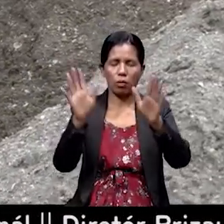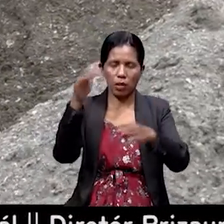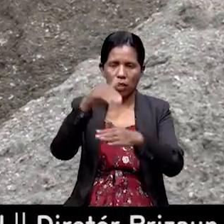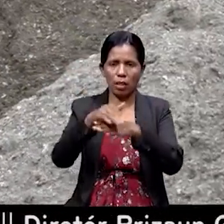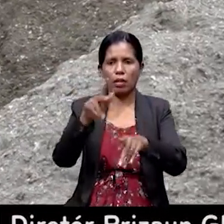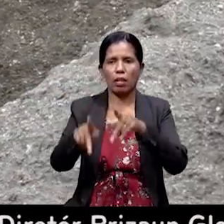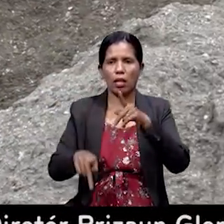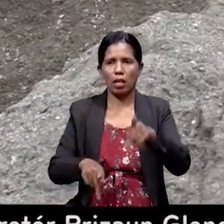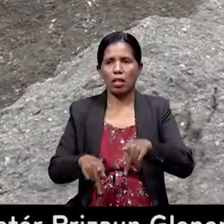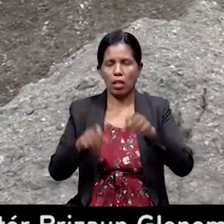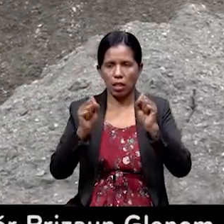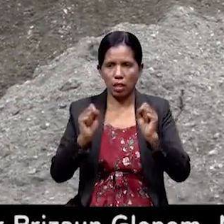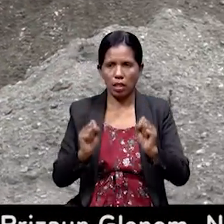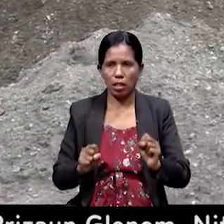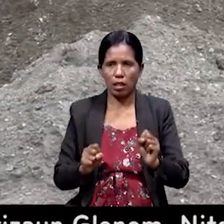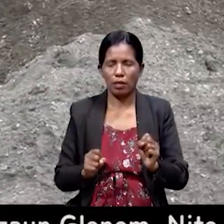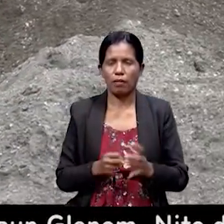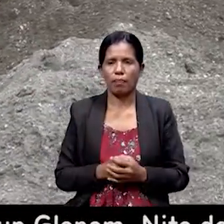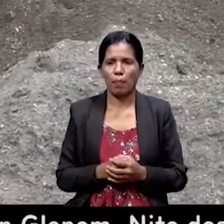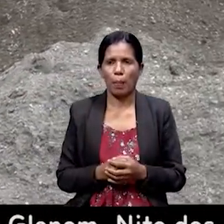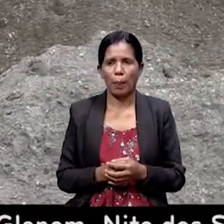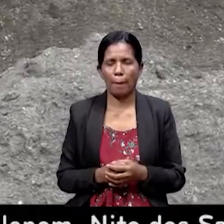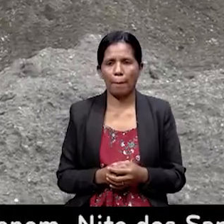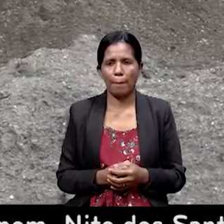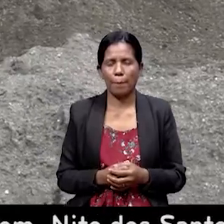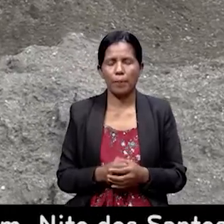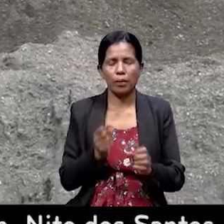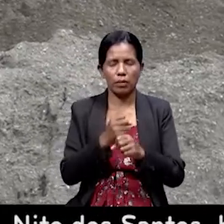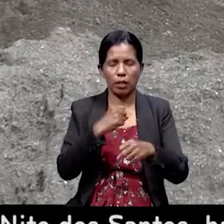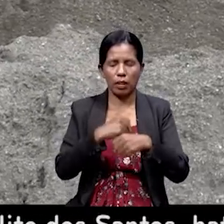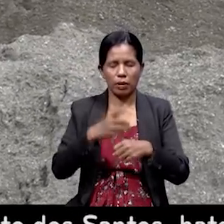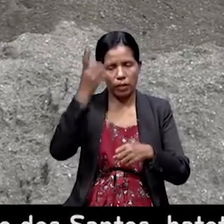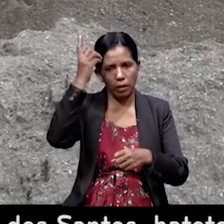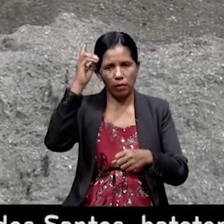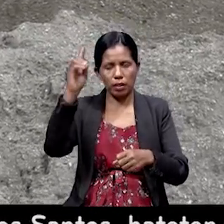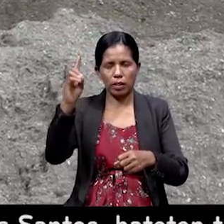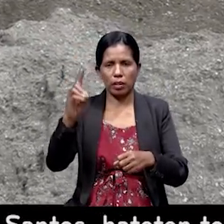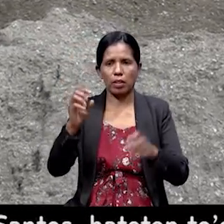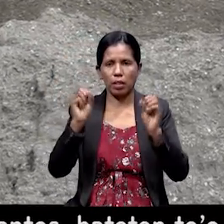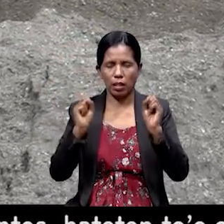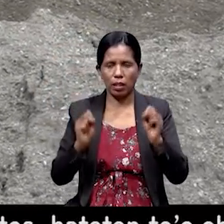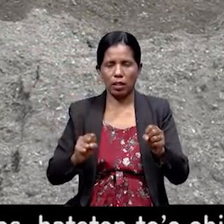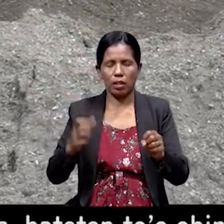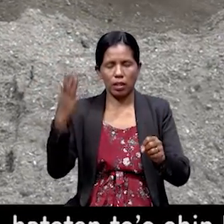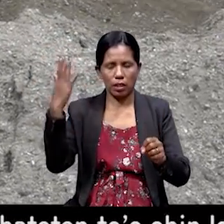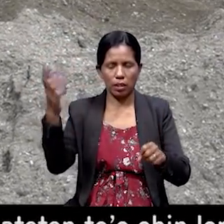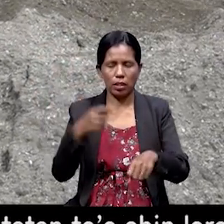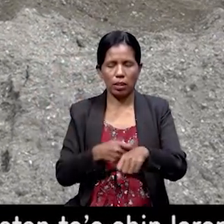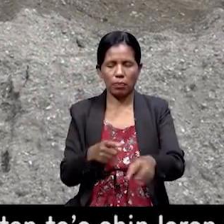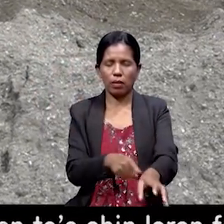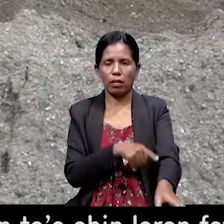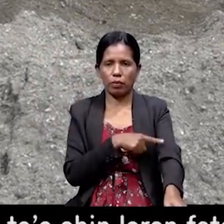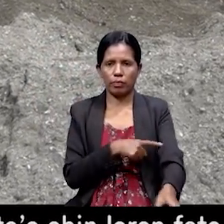sira, atu hamamar an, iha hanau fatin. Hodi halo mehi sira nebe, human ona iha tempunaru.